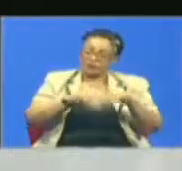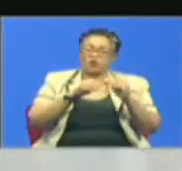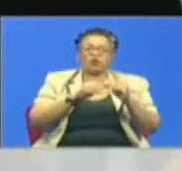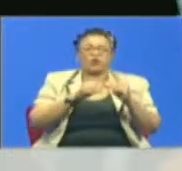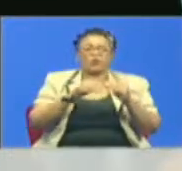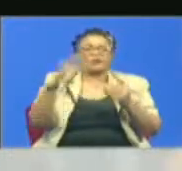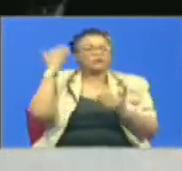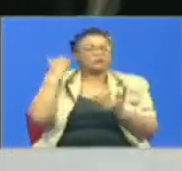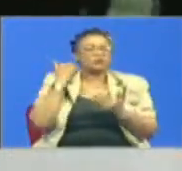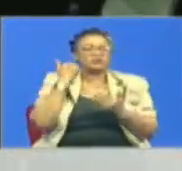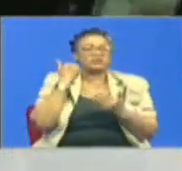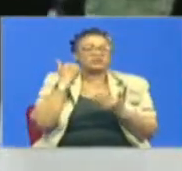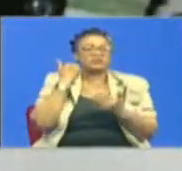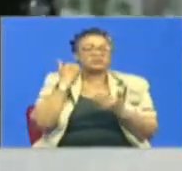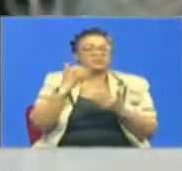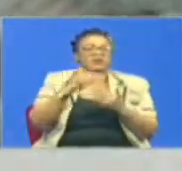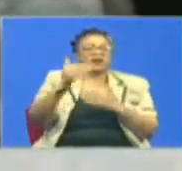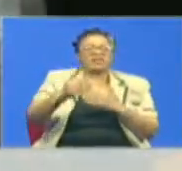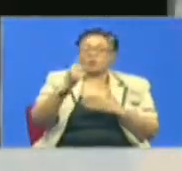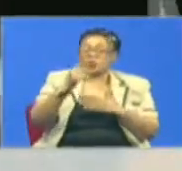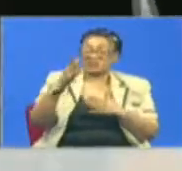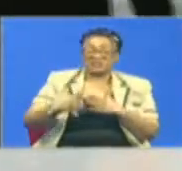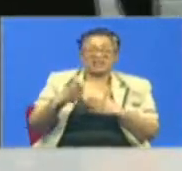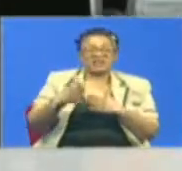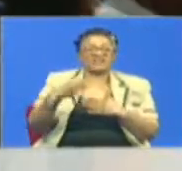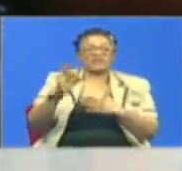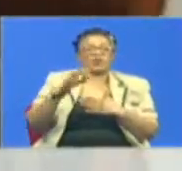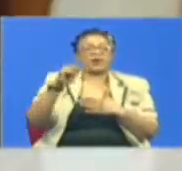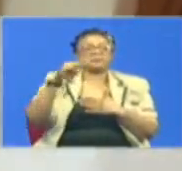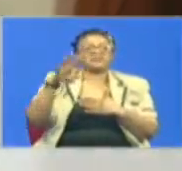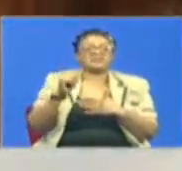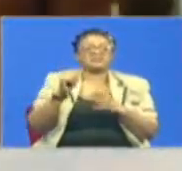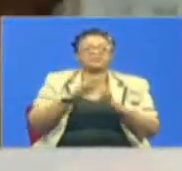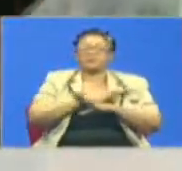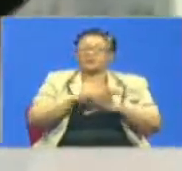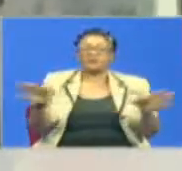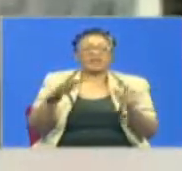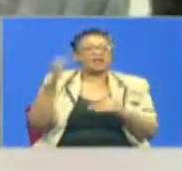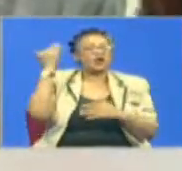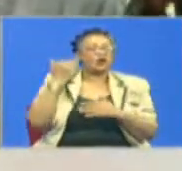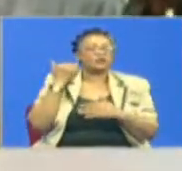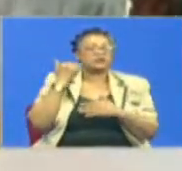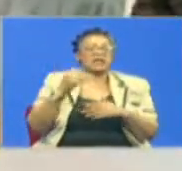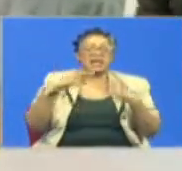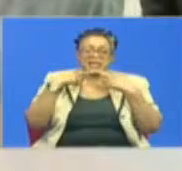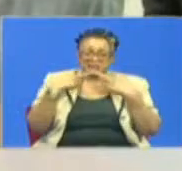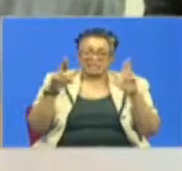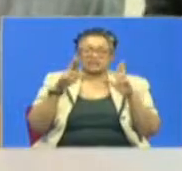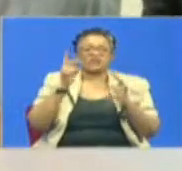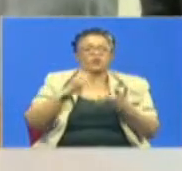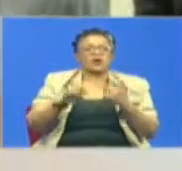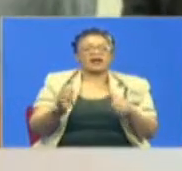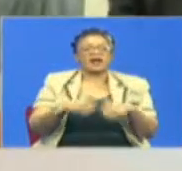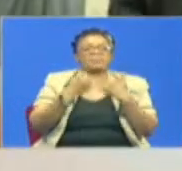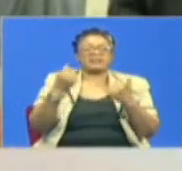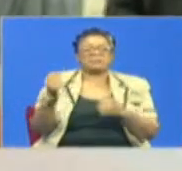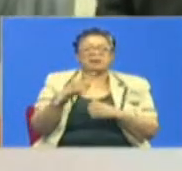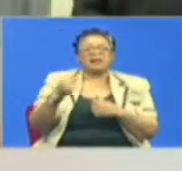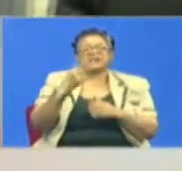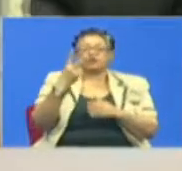mahakama. Baada ya upande mmoja wa wawakilishi wadi kupinga mahakamani matokeo ya uchaguzi uliofanywa takriban miezi